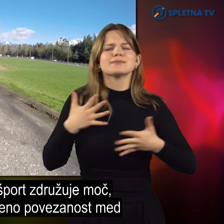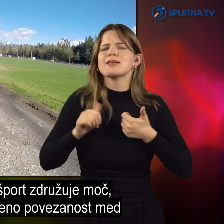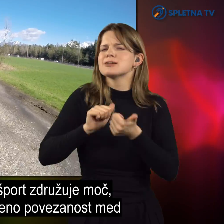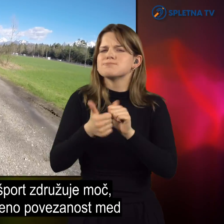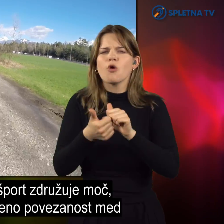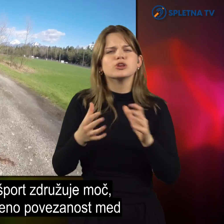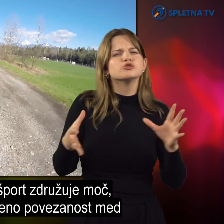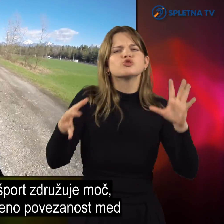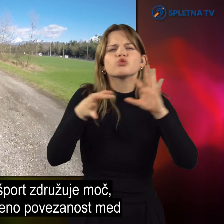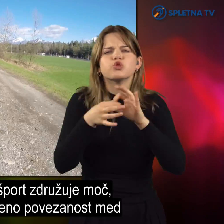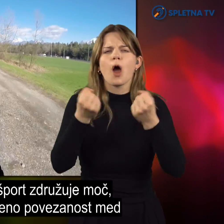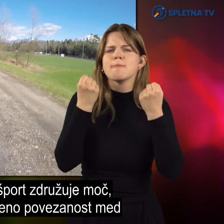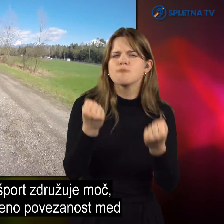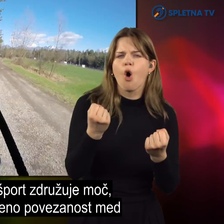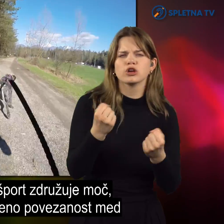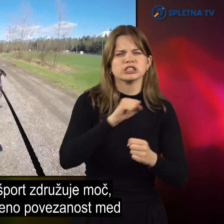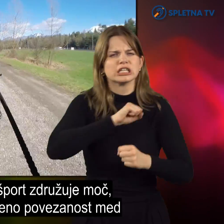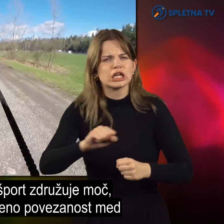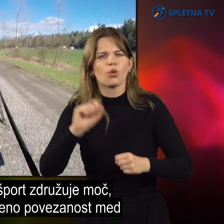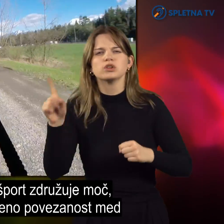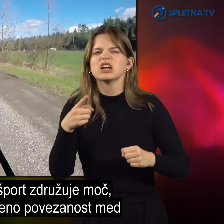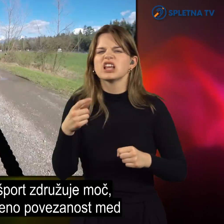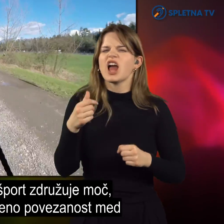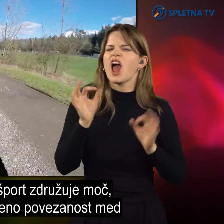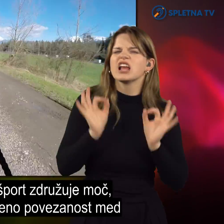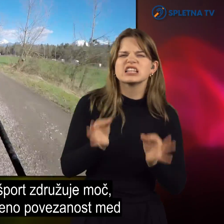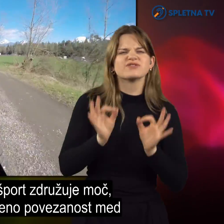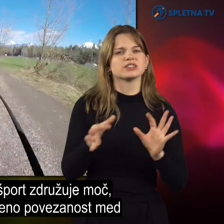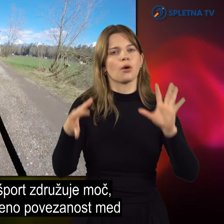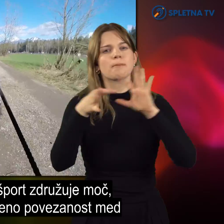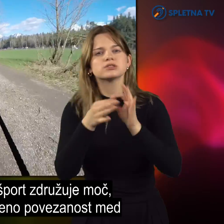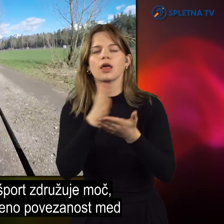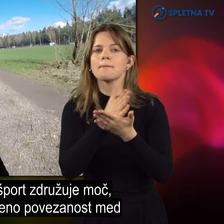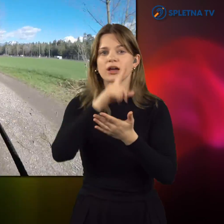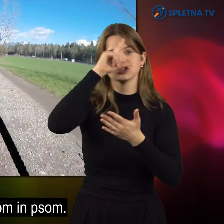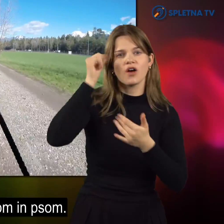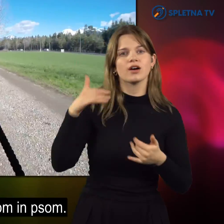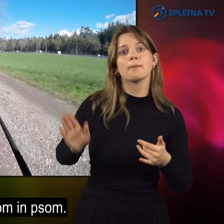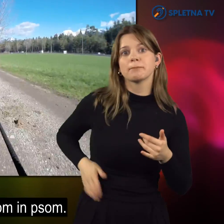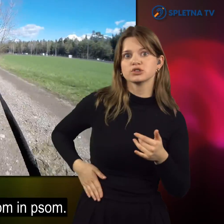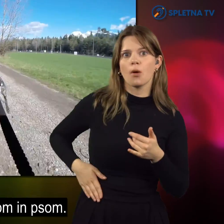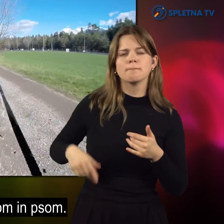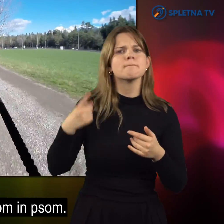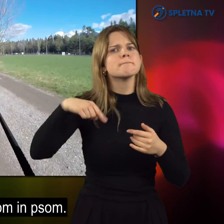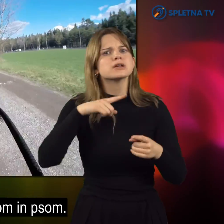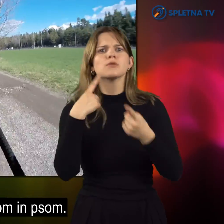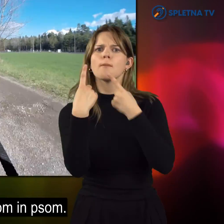Ta vznemirljiv šport združuje moč, hitrost in edinstveno povezanost med človekom in